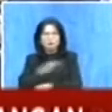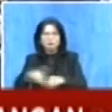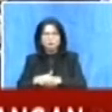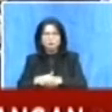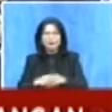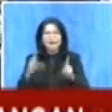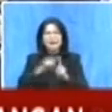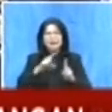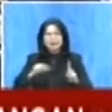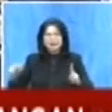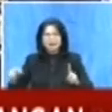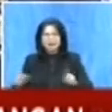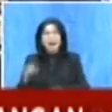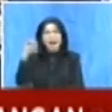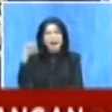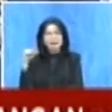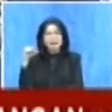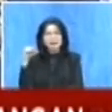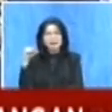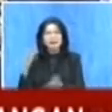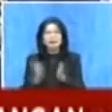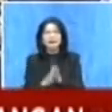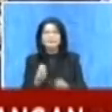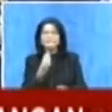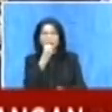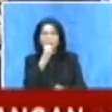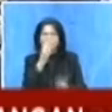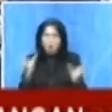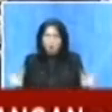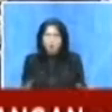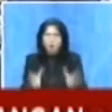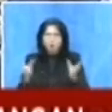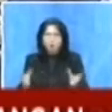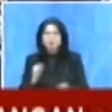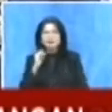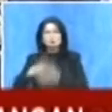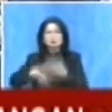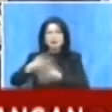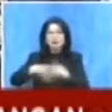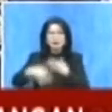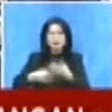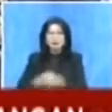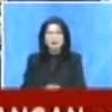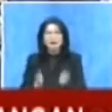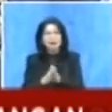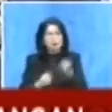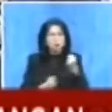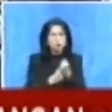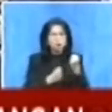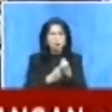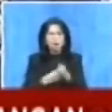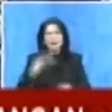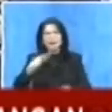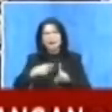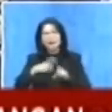digital, energi, dan pangan untuk mendorong industrialisasi, serta dukungan ekosistem